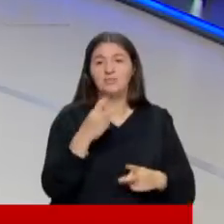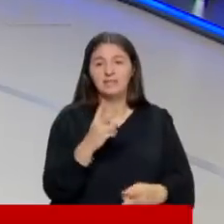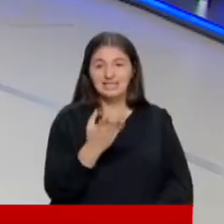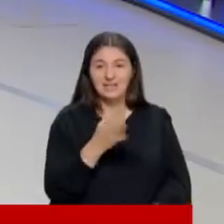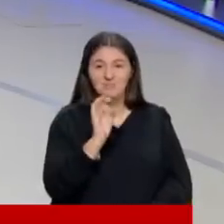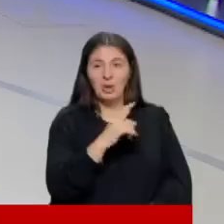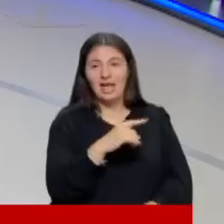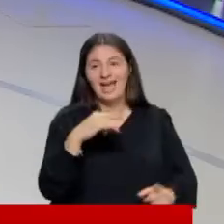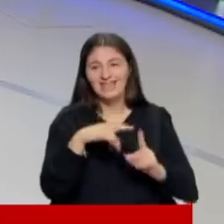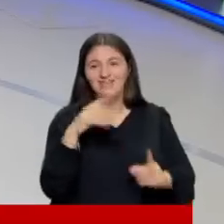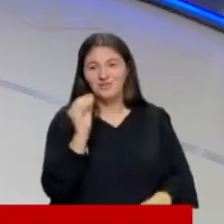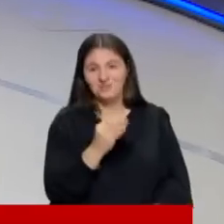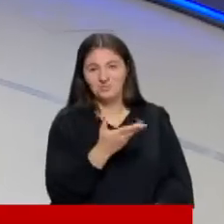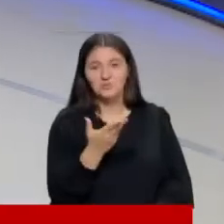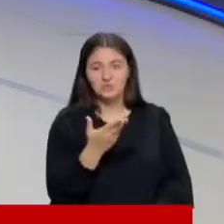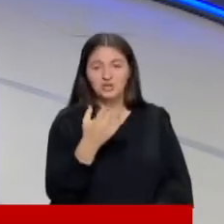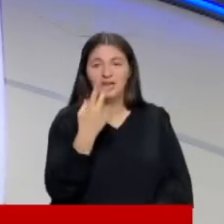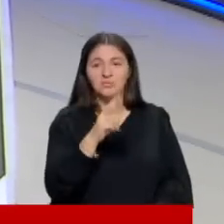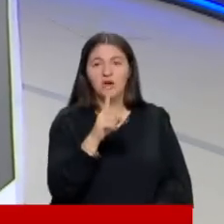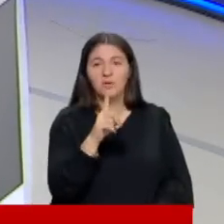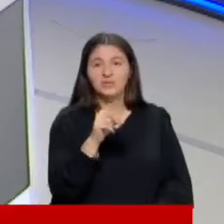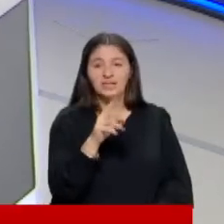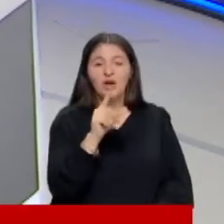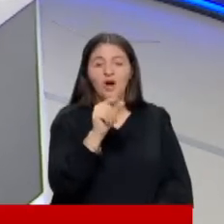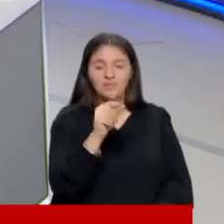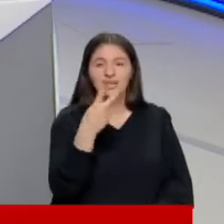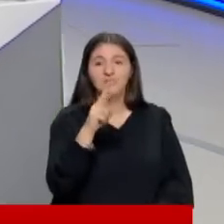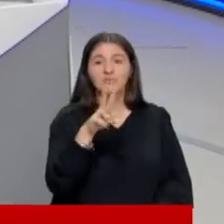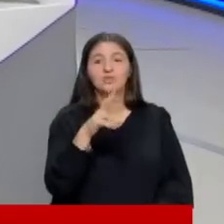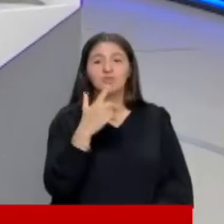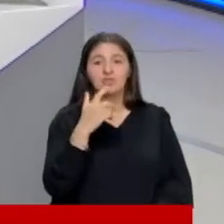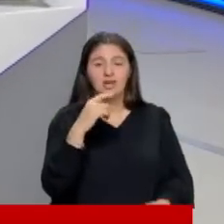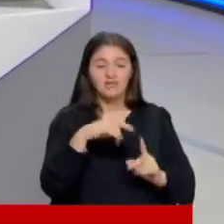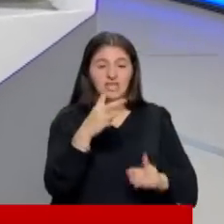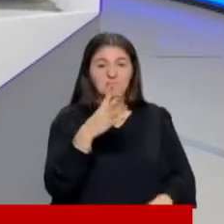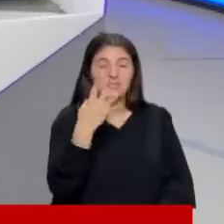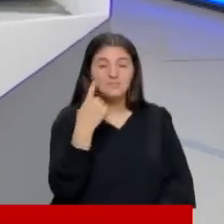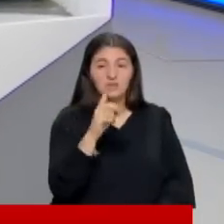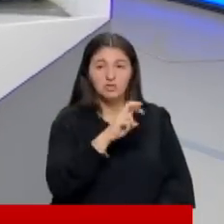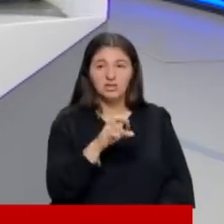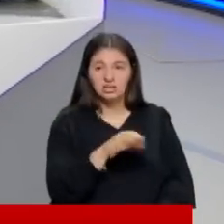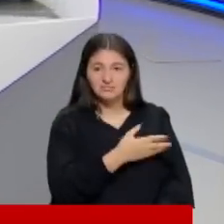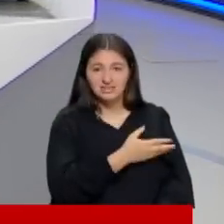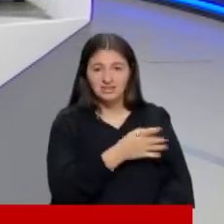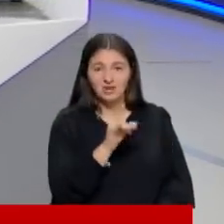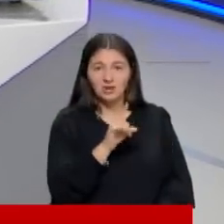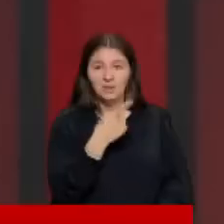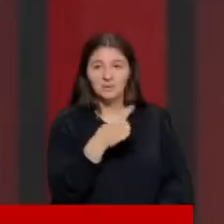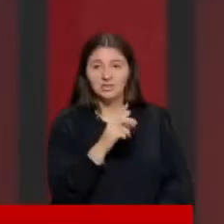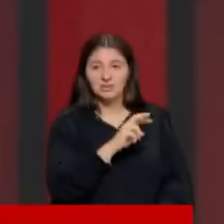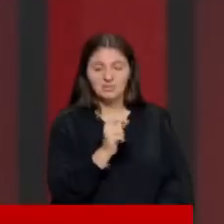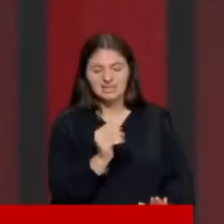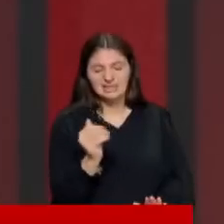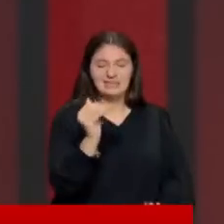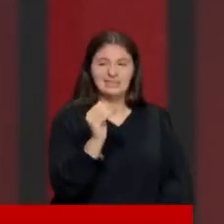böyle hedefler konulmuştu yani 2011 yılında 2023 hedefi 25 bin dolardı Şimdi 10 bin dolar